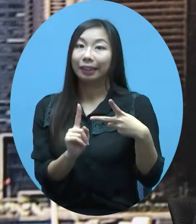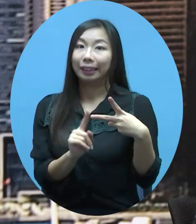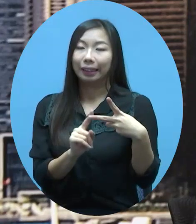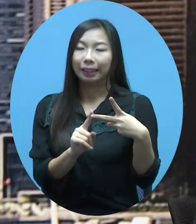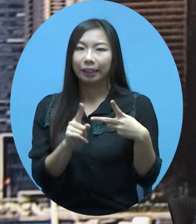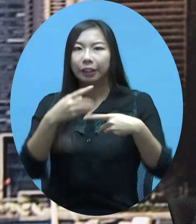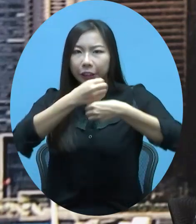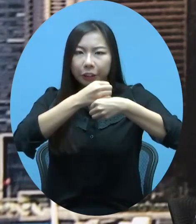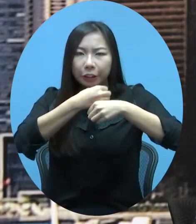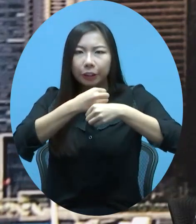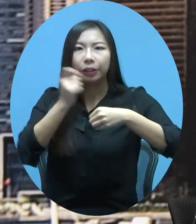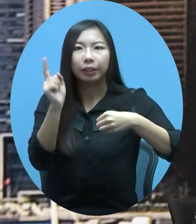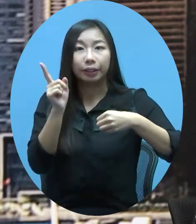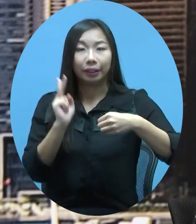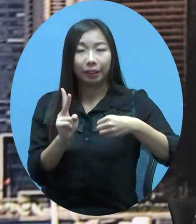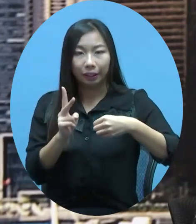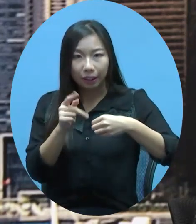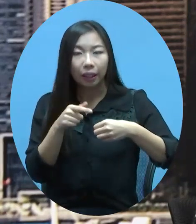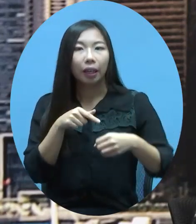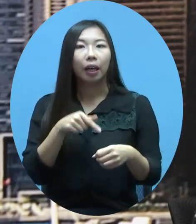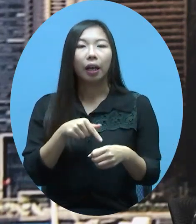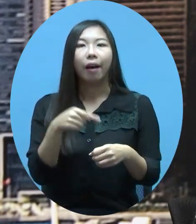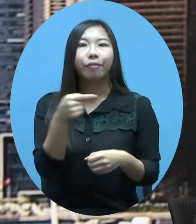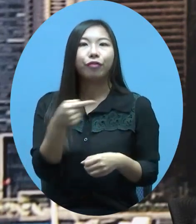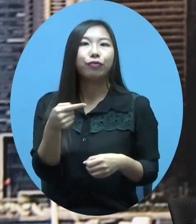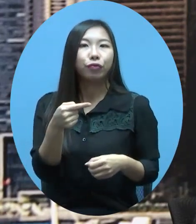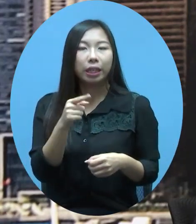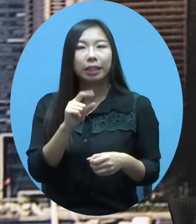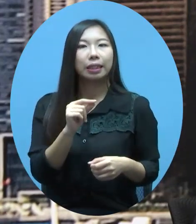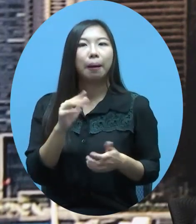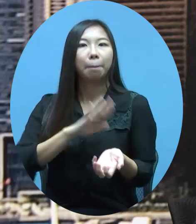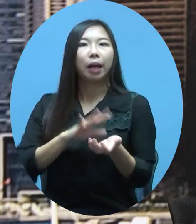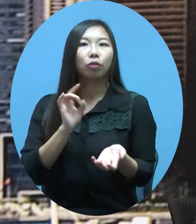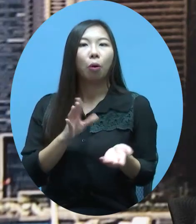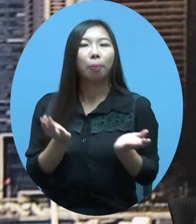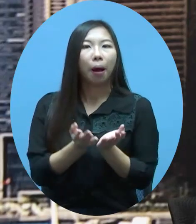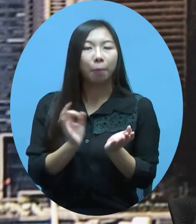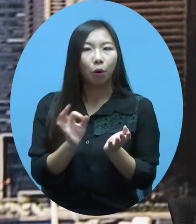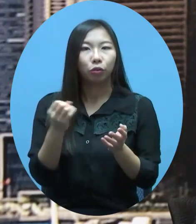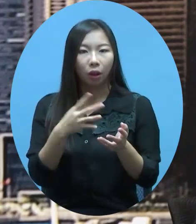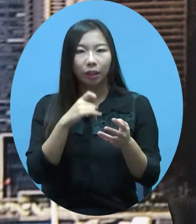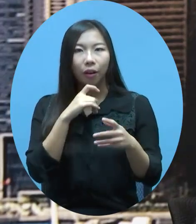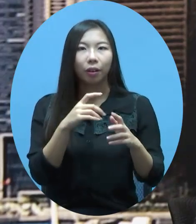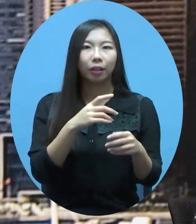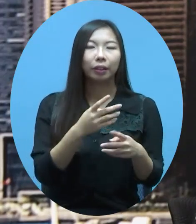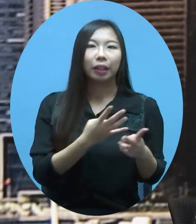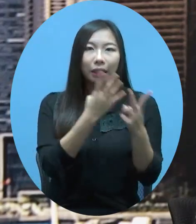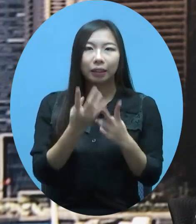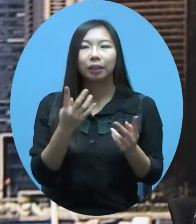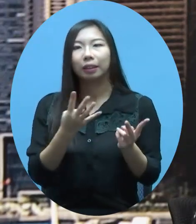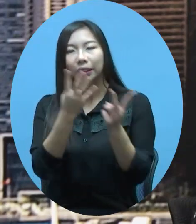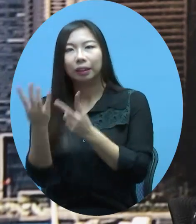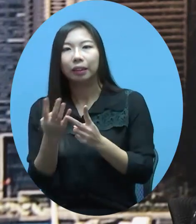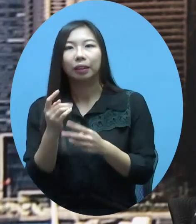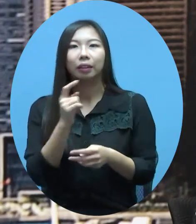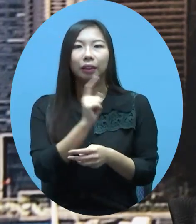樣本檢測都係呈現陰性，而中間咧最少有24小時相隔啦。咁同埋我哋都同衞